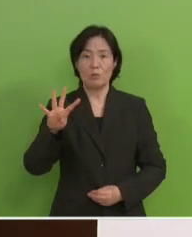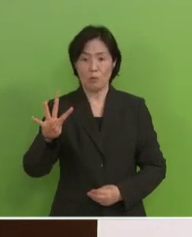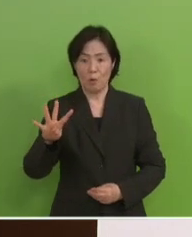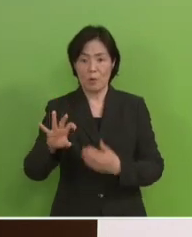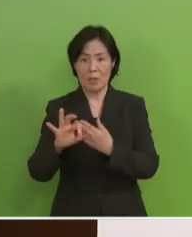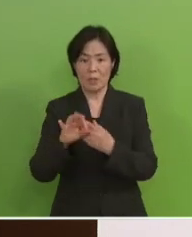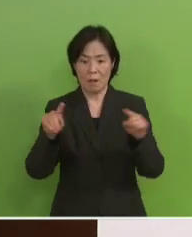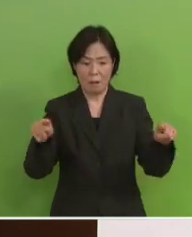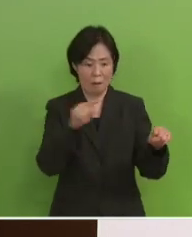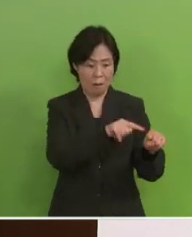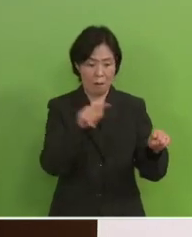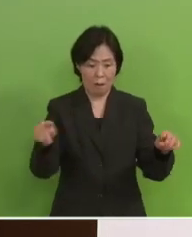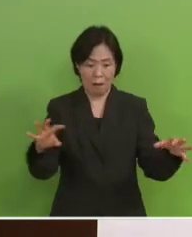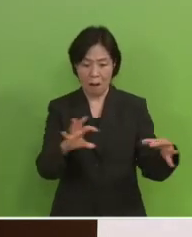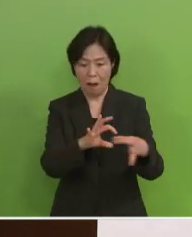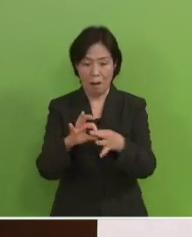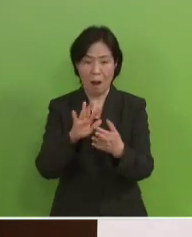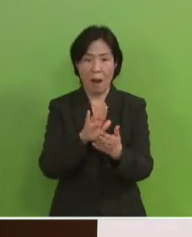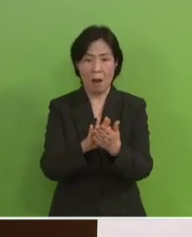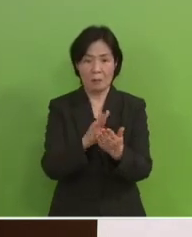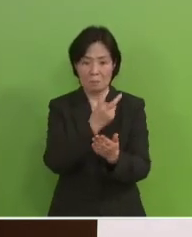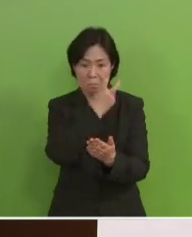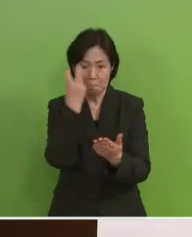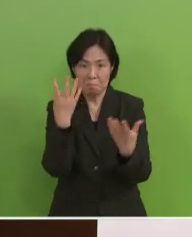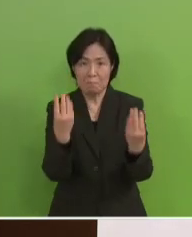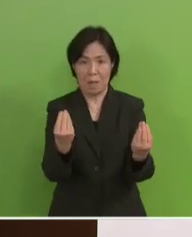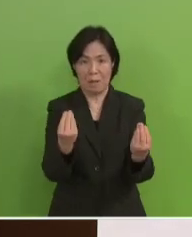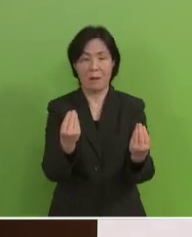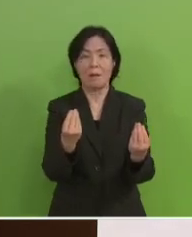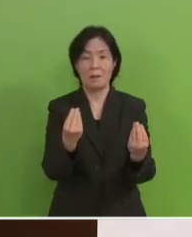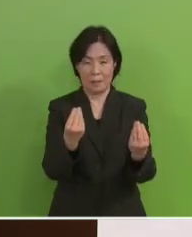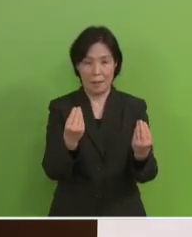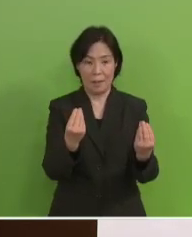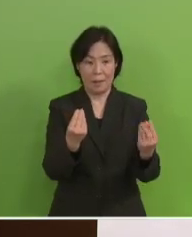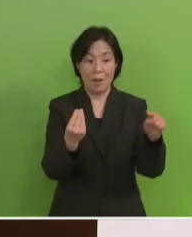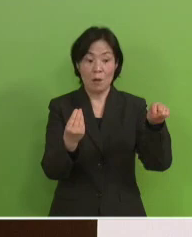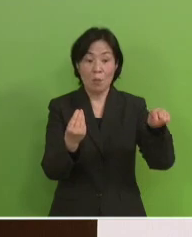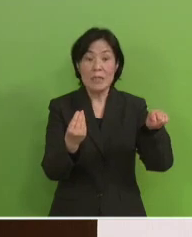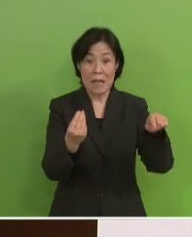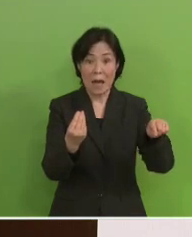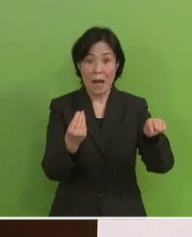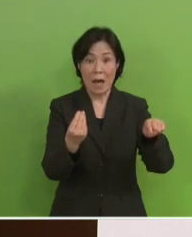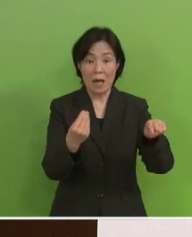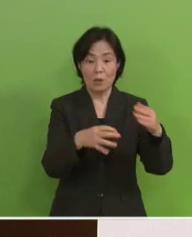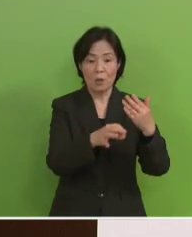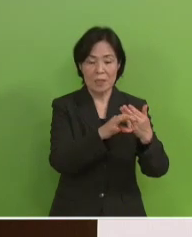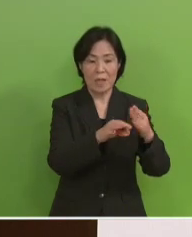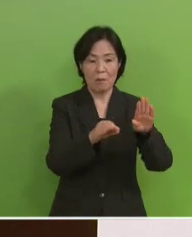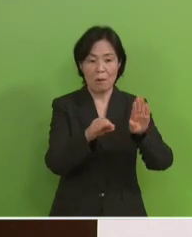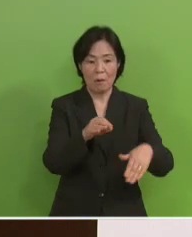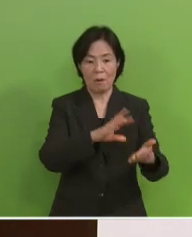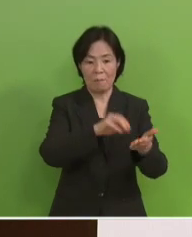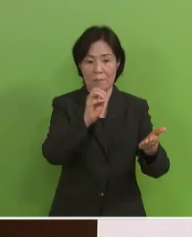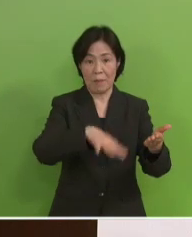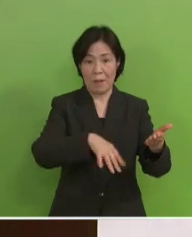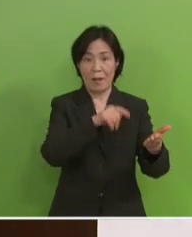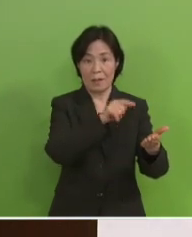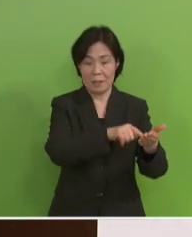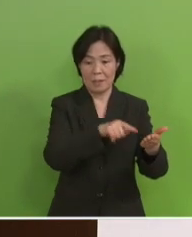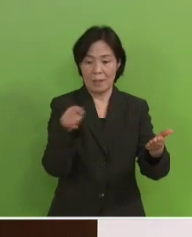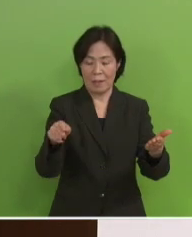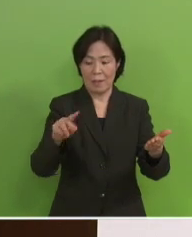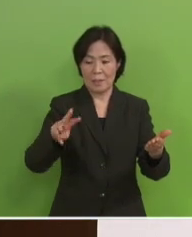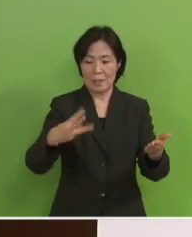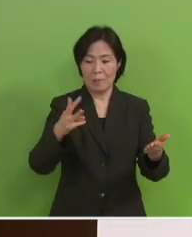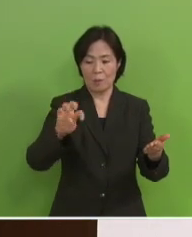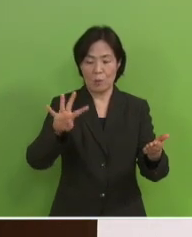関連が見えましたそこで373二例目をケツ毛欠番としこちらの